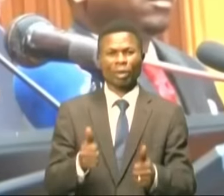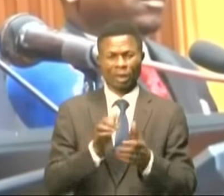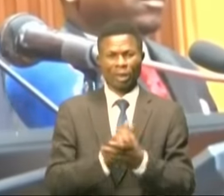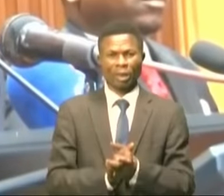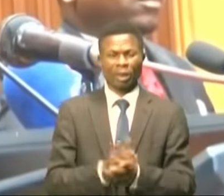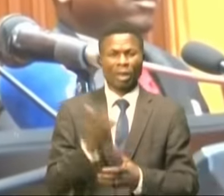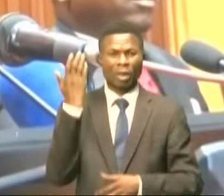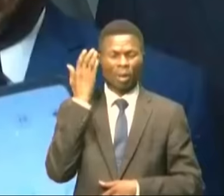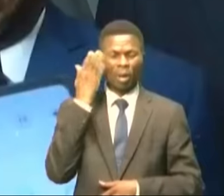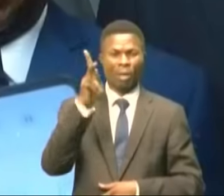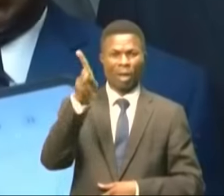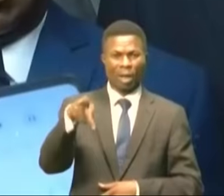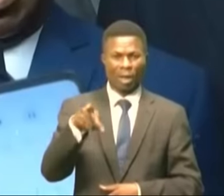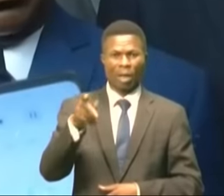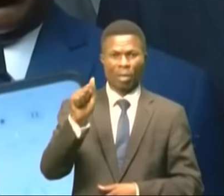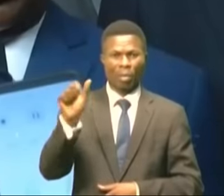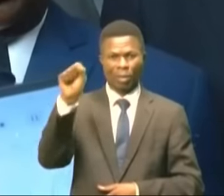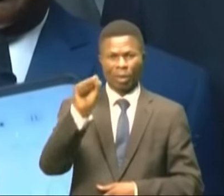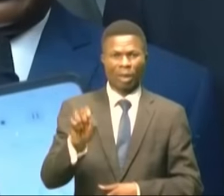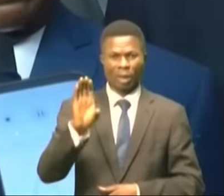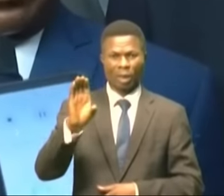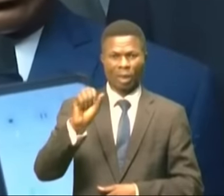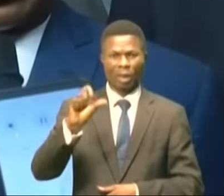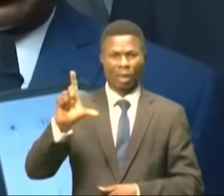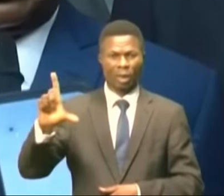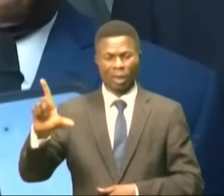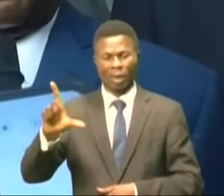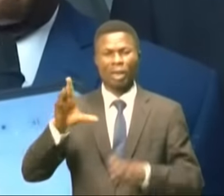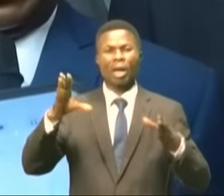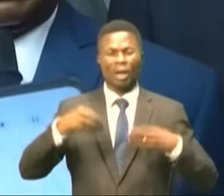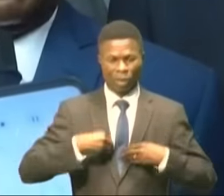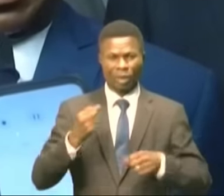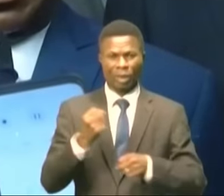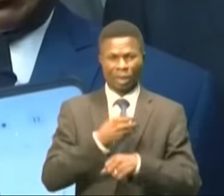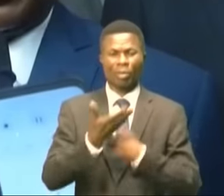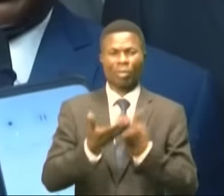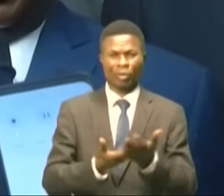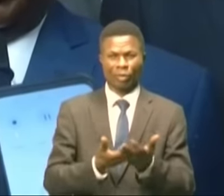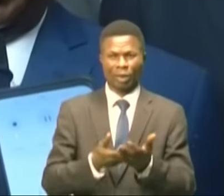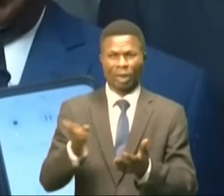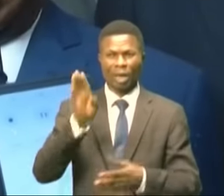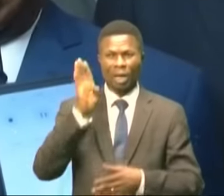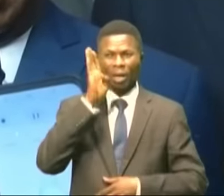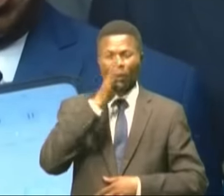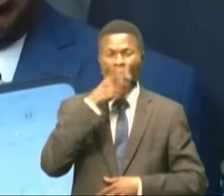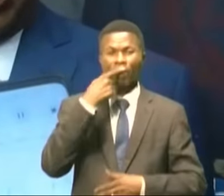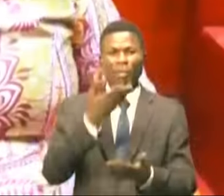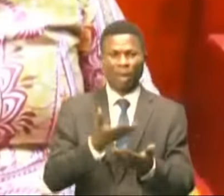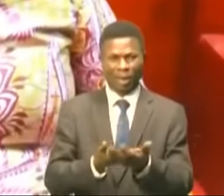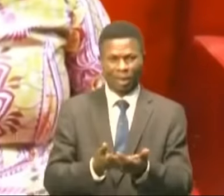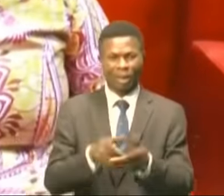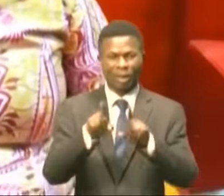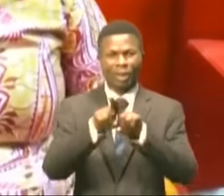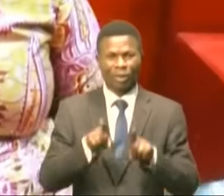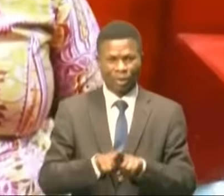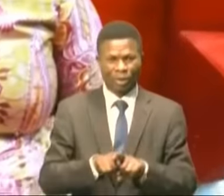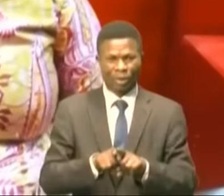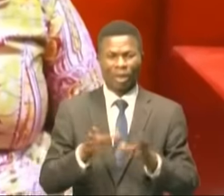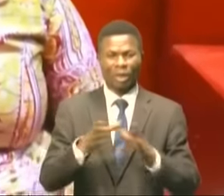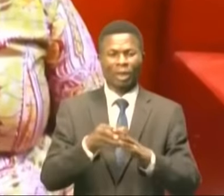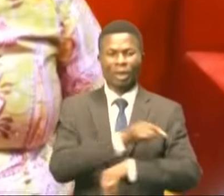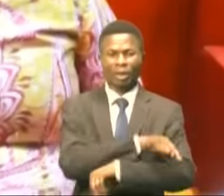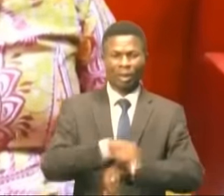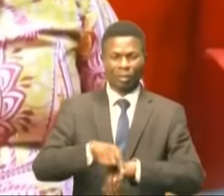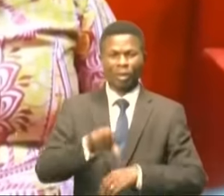Kindwelo Pascal, lorsqu'il a reconnu le travail qui a été fait par ses prédécesseurs et aussi par l'administration